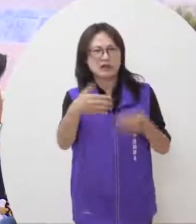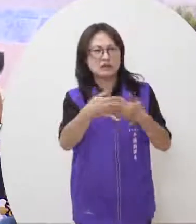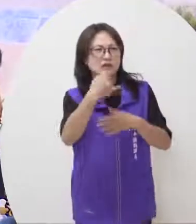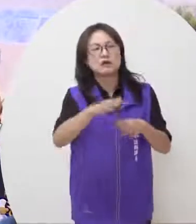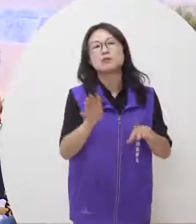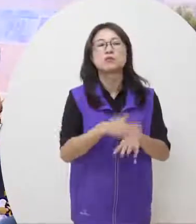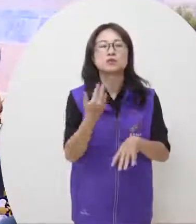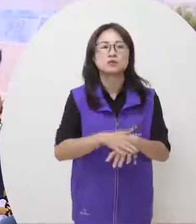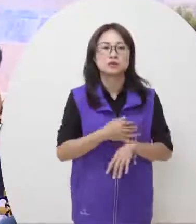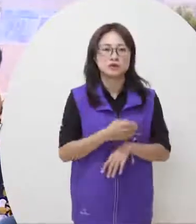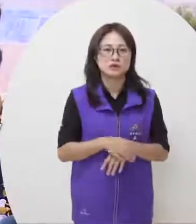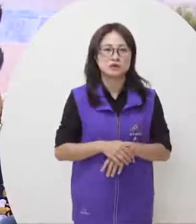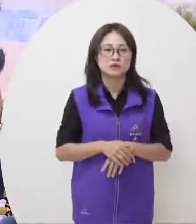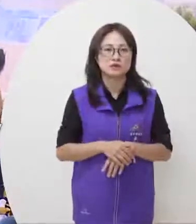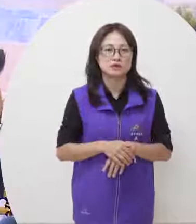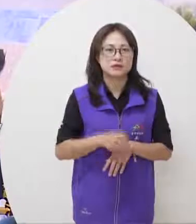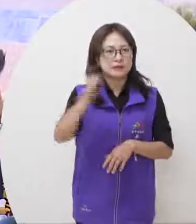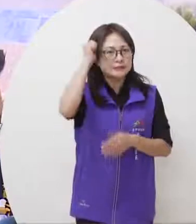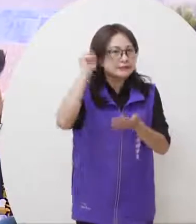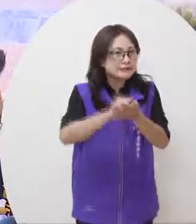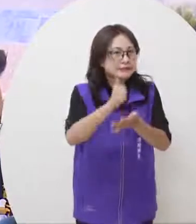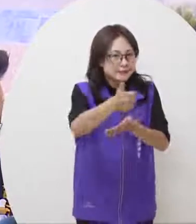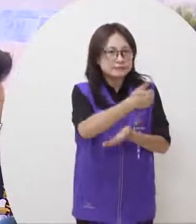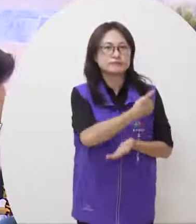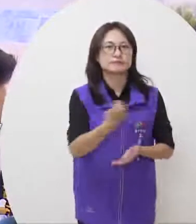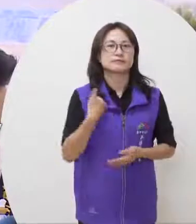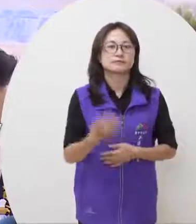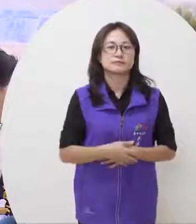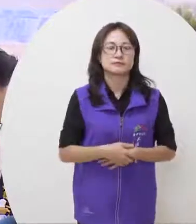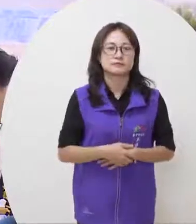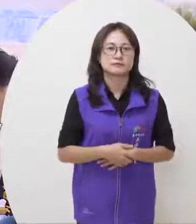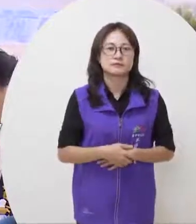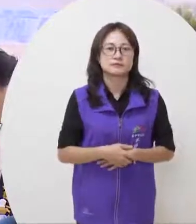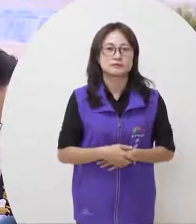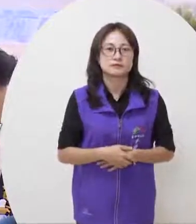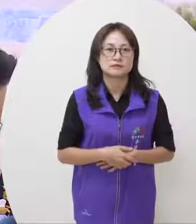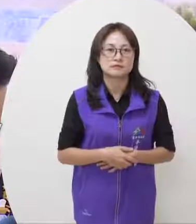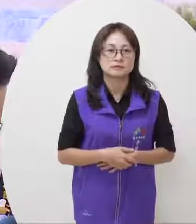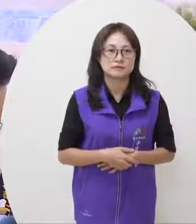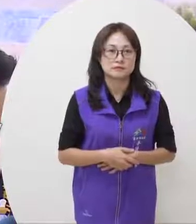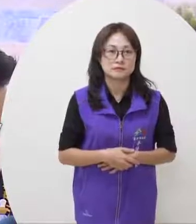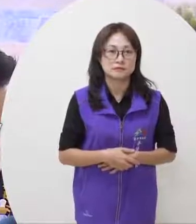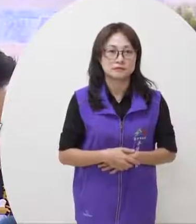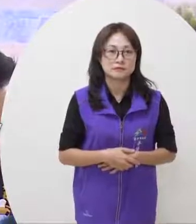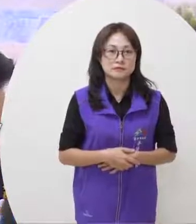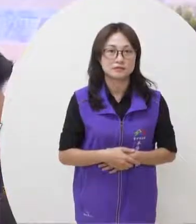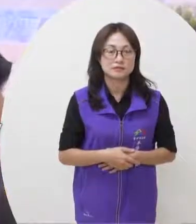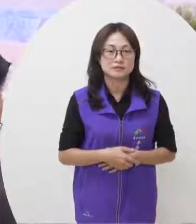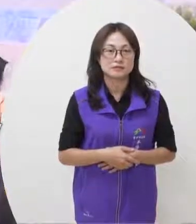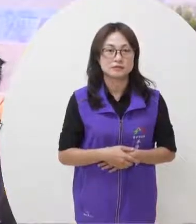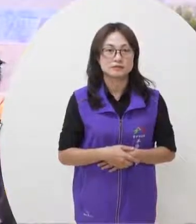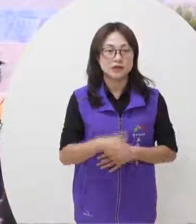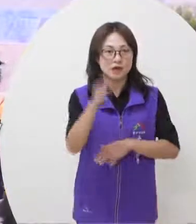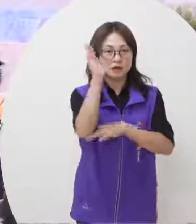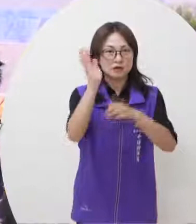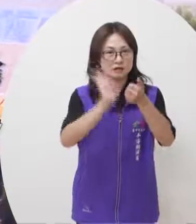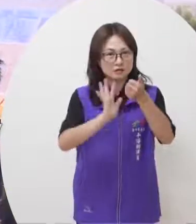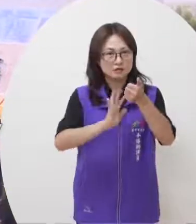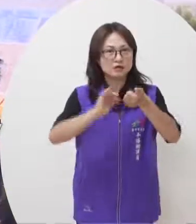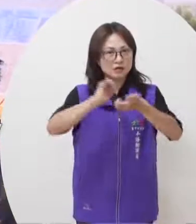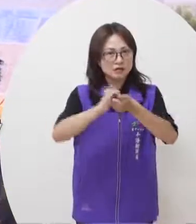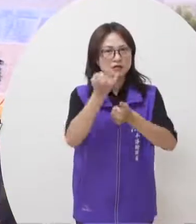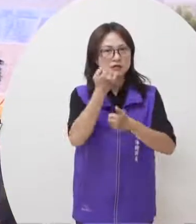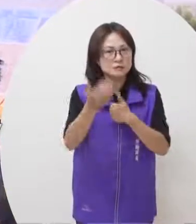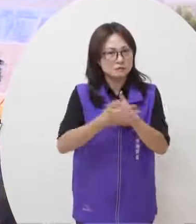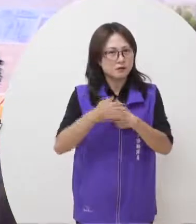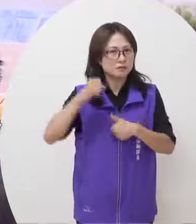都能留下美好的印象。那我相信把门面打理好，市府团队一定能在台中市的发